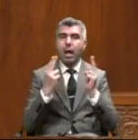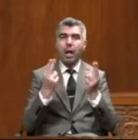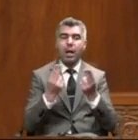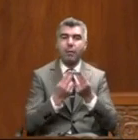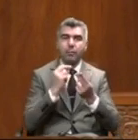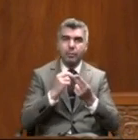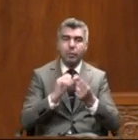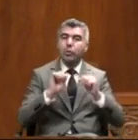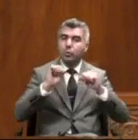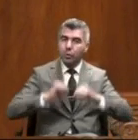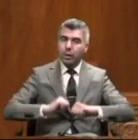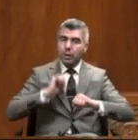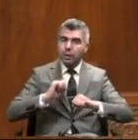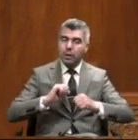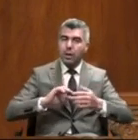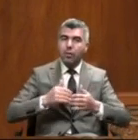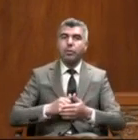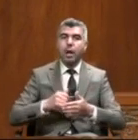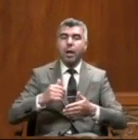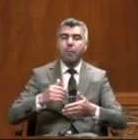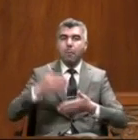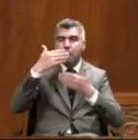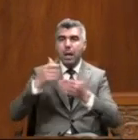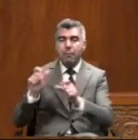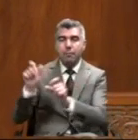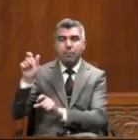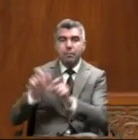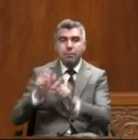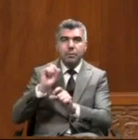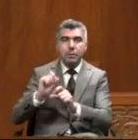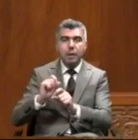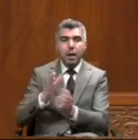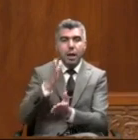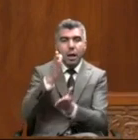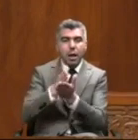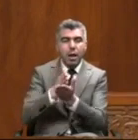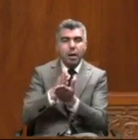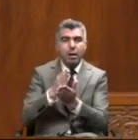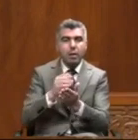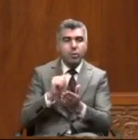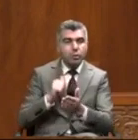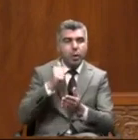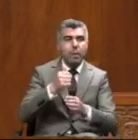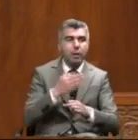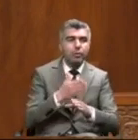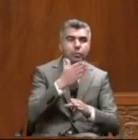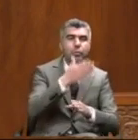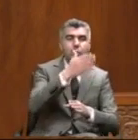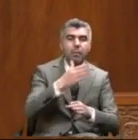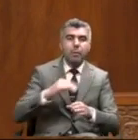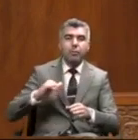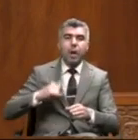ويستجيب لانتظار المغاربه ويضمن الحق لاجيال الغد في مستقبل